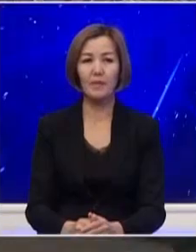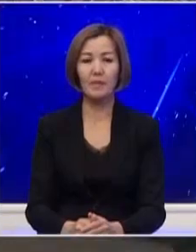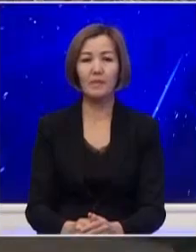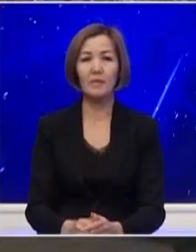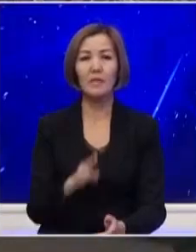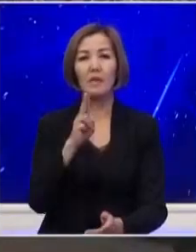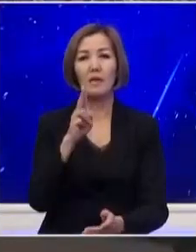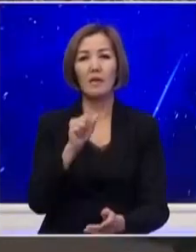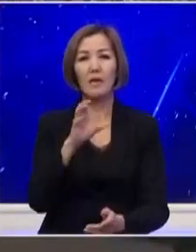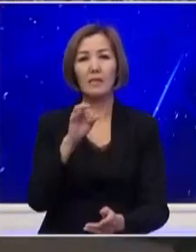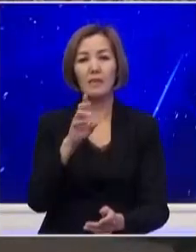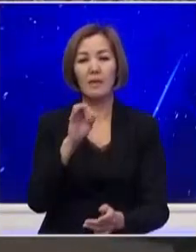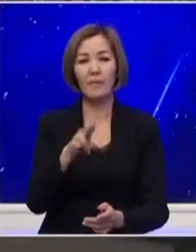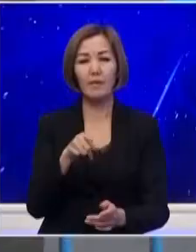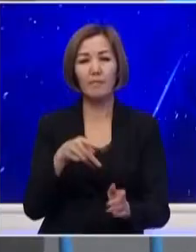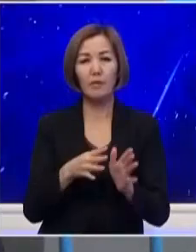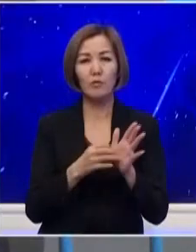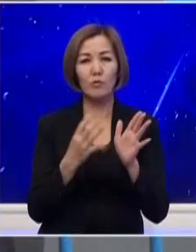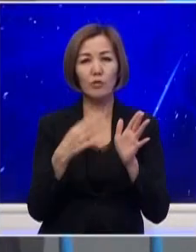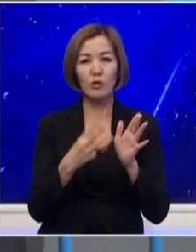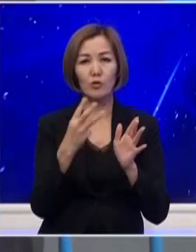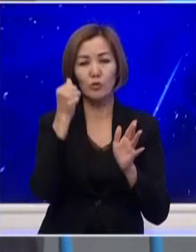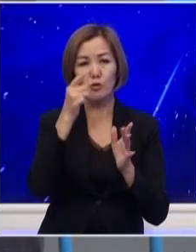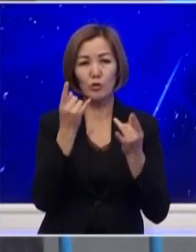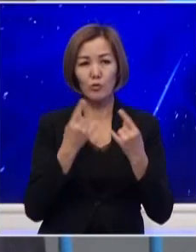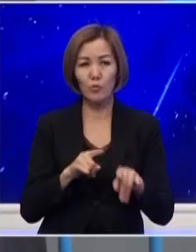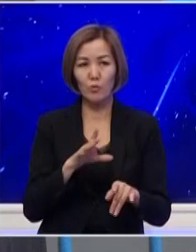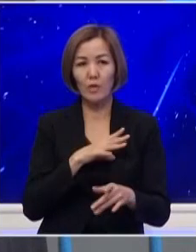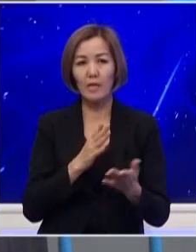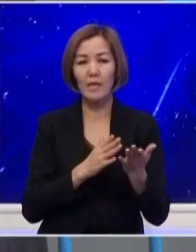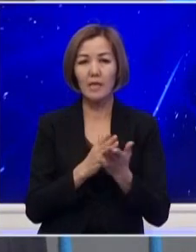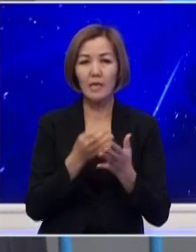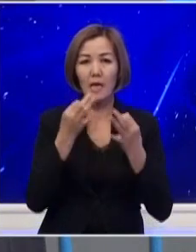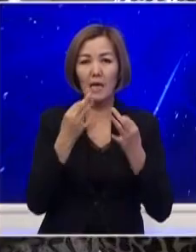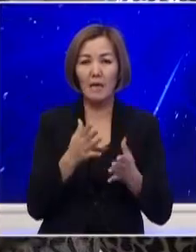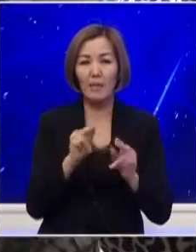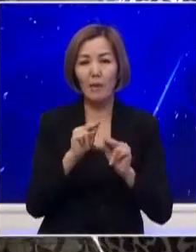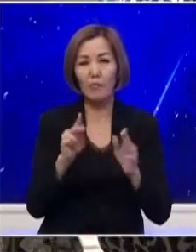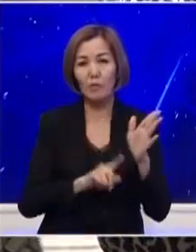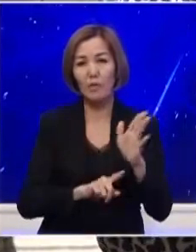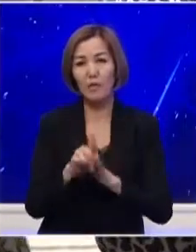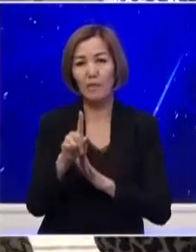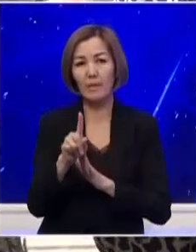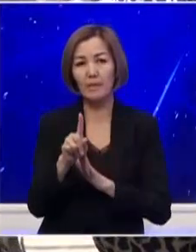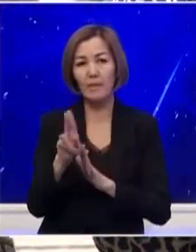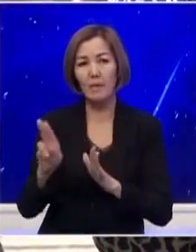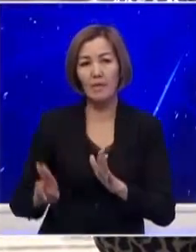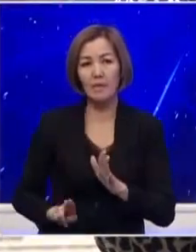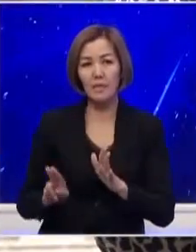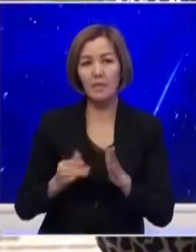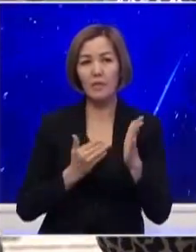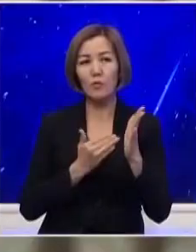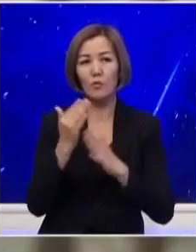Аманжол Қасабек 1943 жылы Кербұлақ ауданында дүниеге келді. Қызметі қарапайым ұстаздықтан басталып, басшы лауазымына дейін